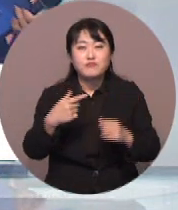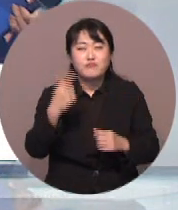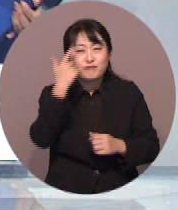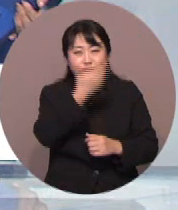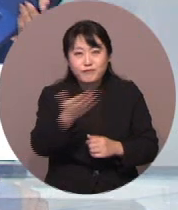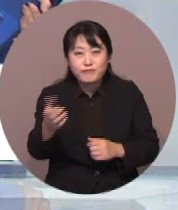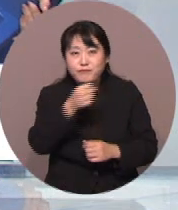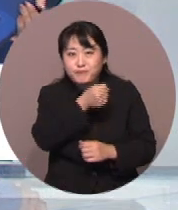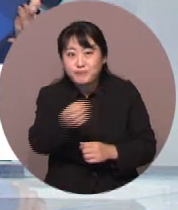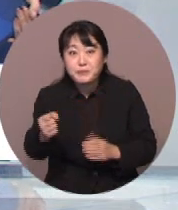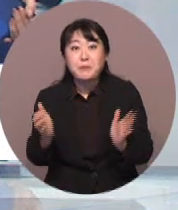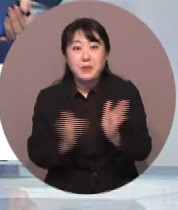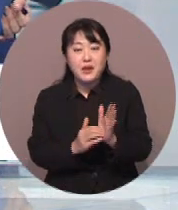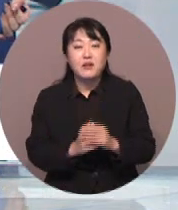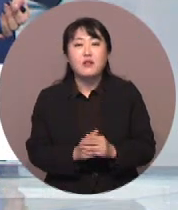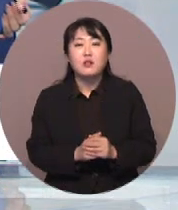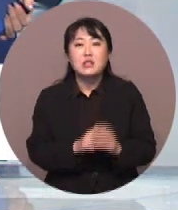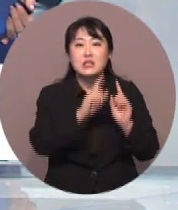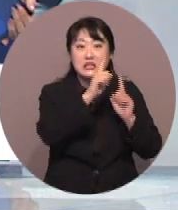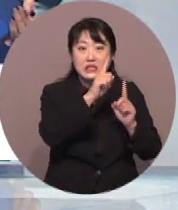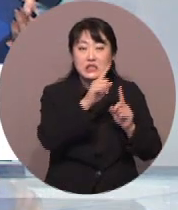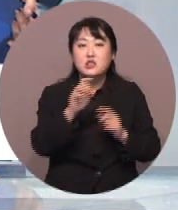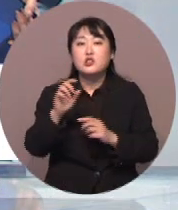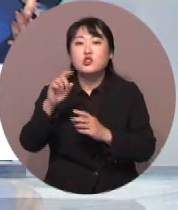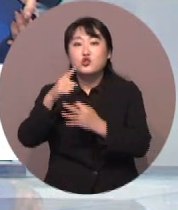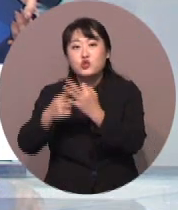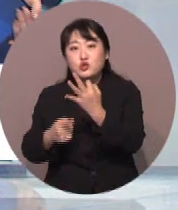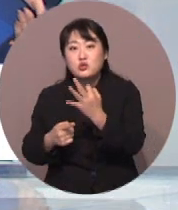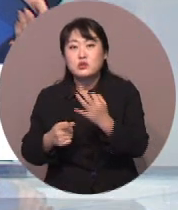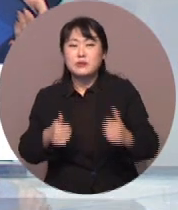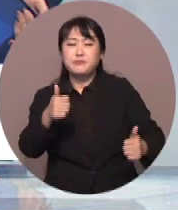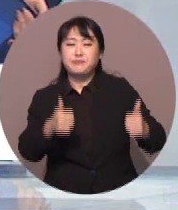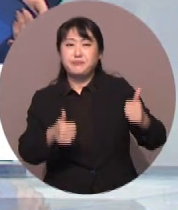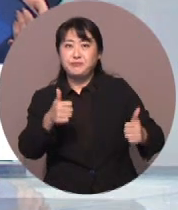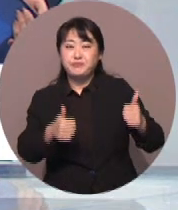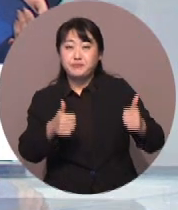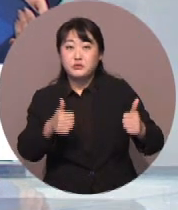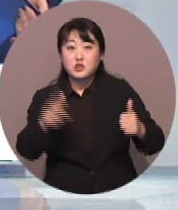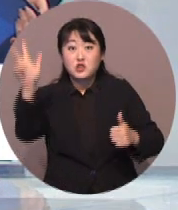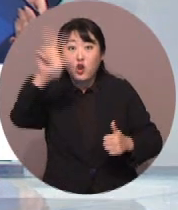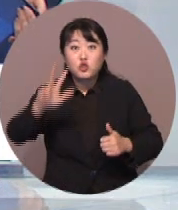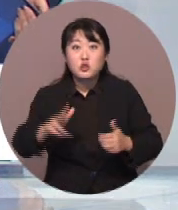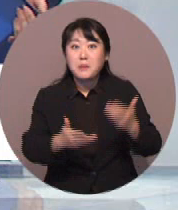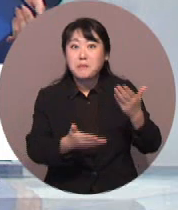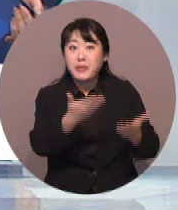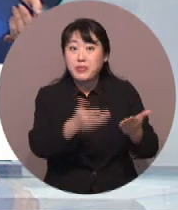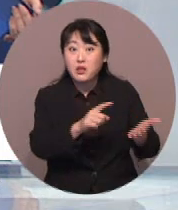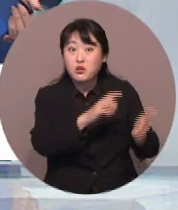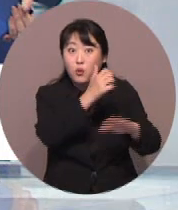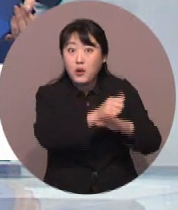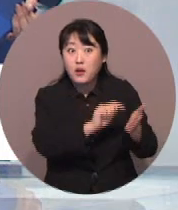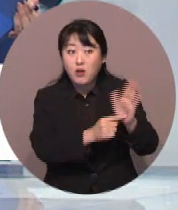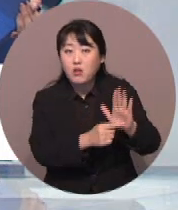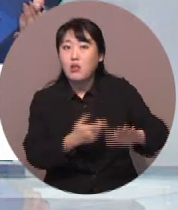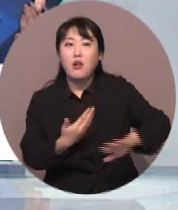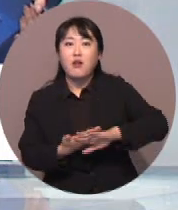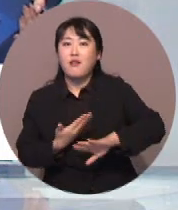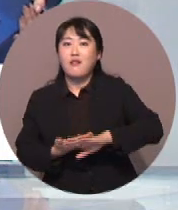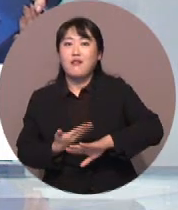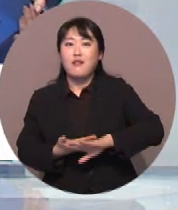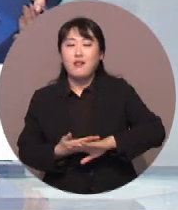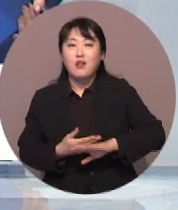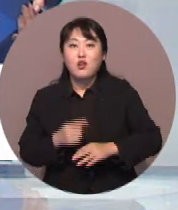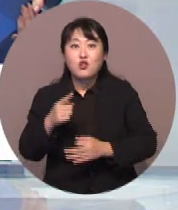제시했는데 이재명 윤석열 두 후보가 접전을 벌인다 는 전국적 판세 와 달래 윤석열 후보가